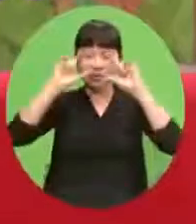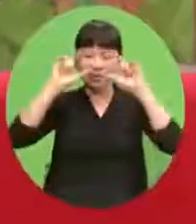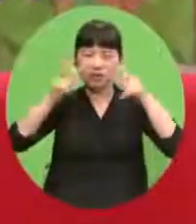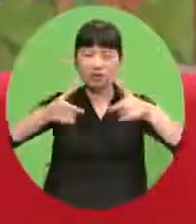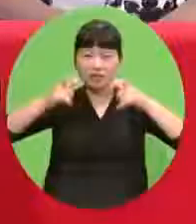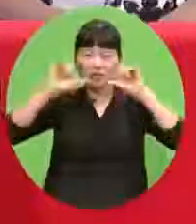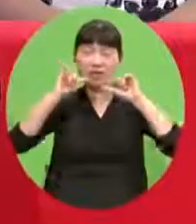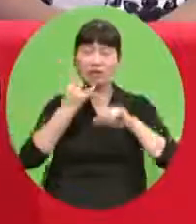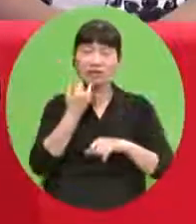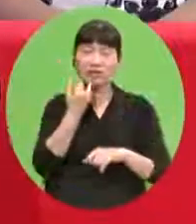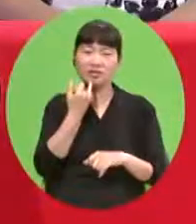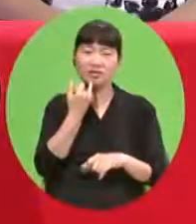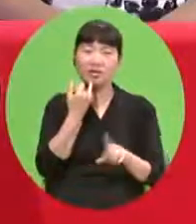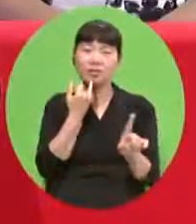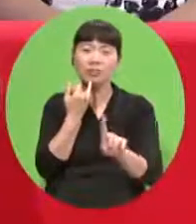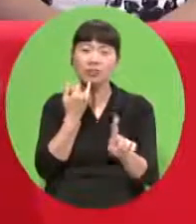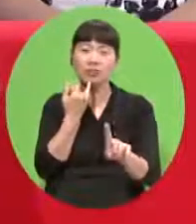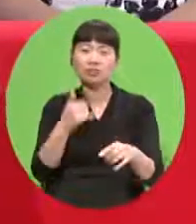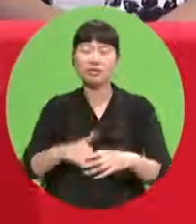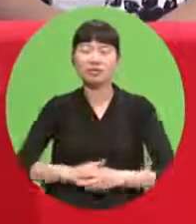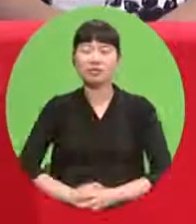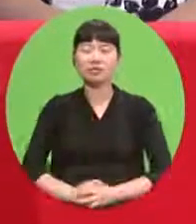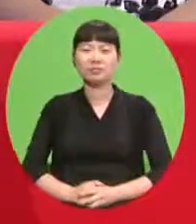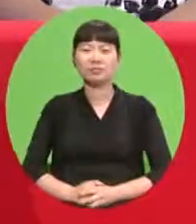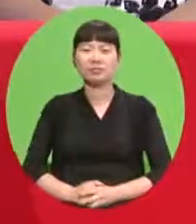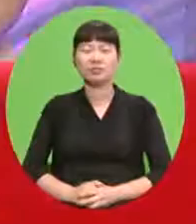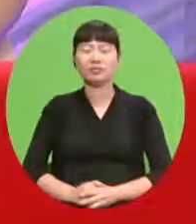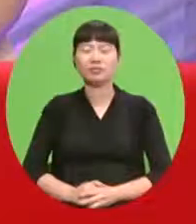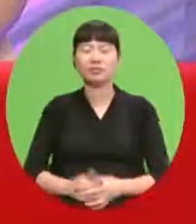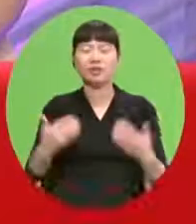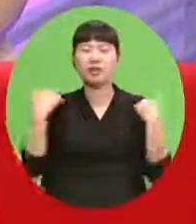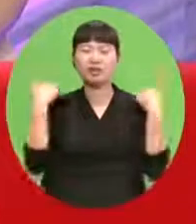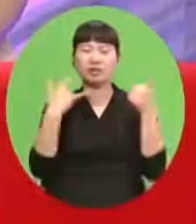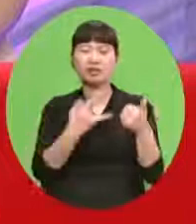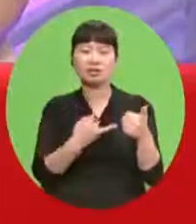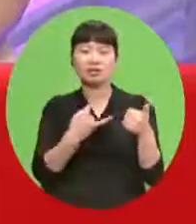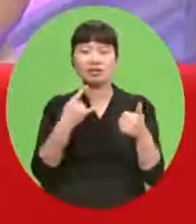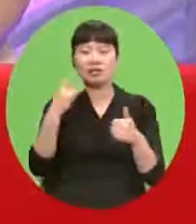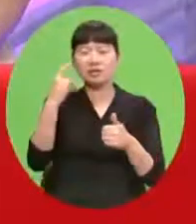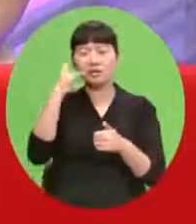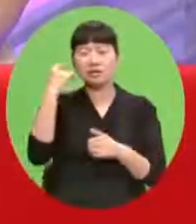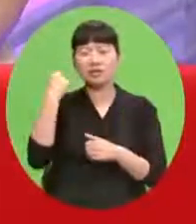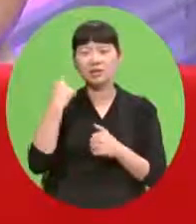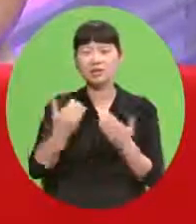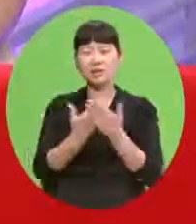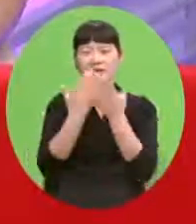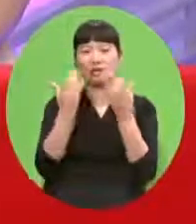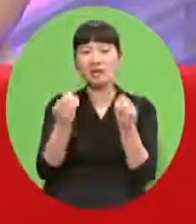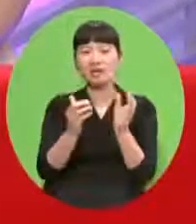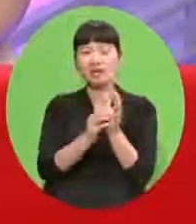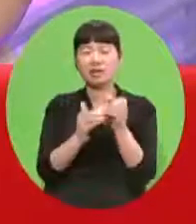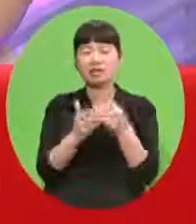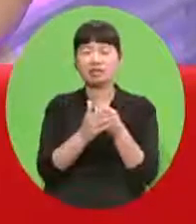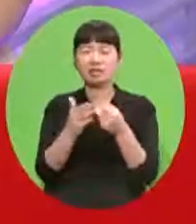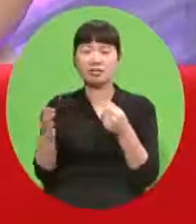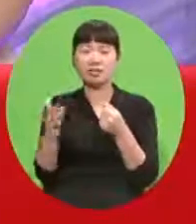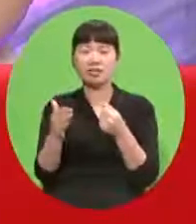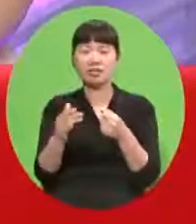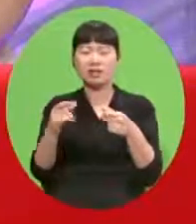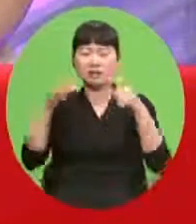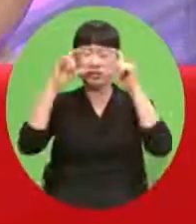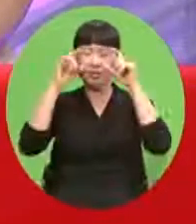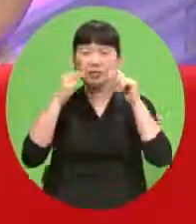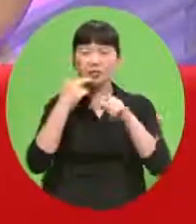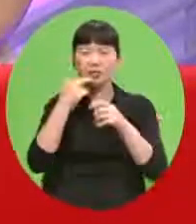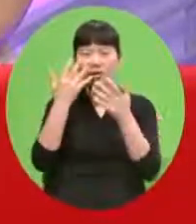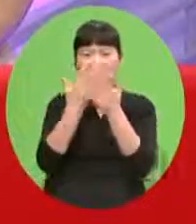벗었다 해도 괜찮은 건지 기능적으로. 그 뭐 어른들의 경우에는 시력이 발달이 된 거거든요. 네. 그래가지고 안 쓰면 그냥